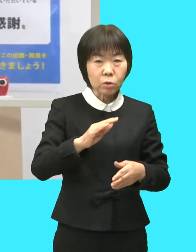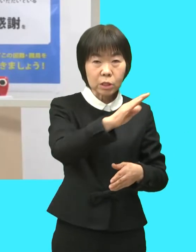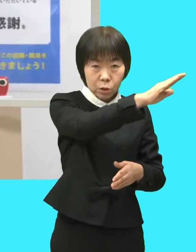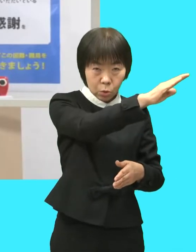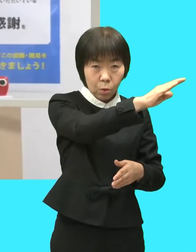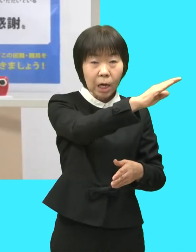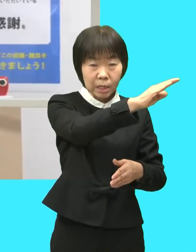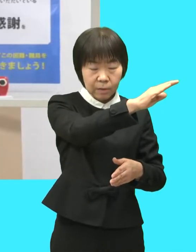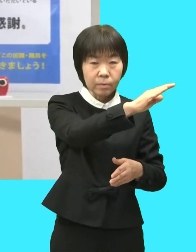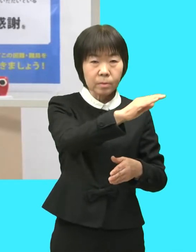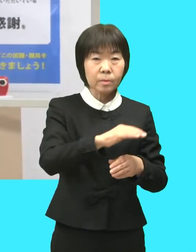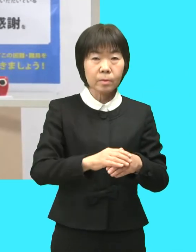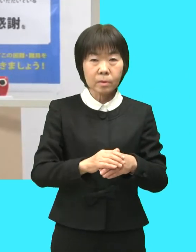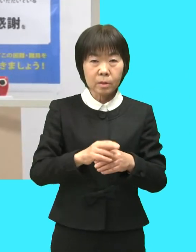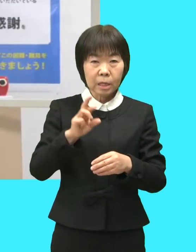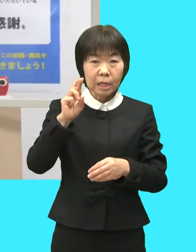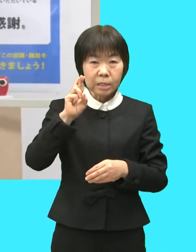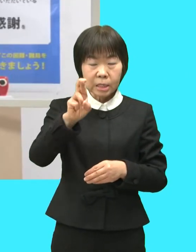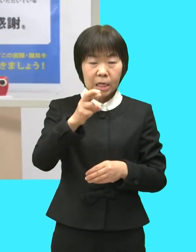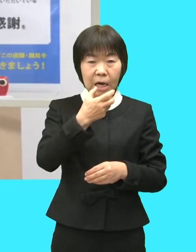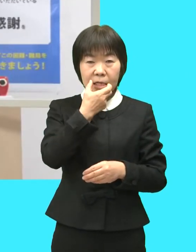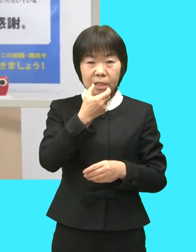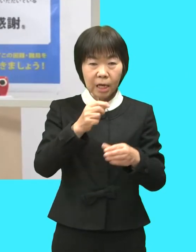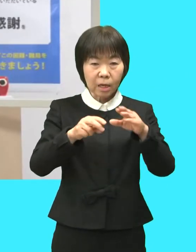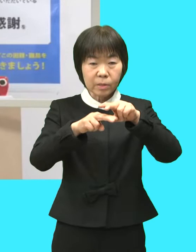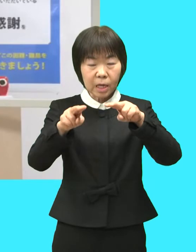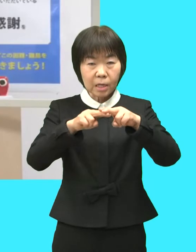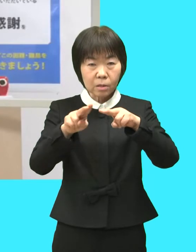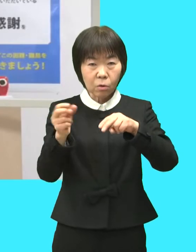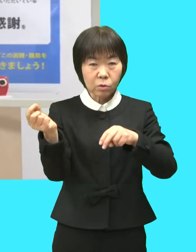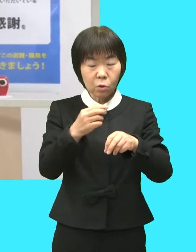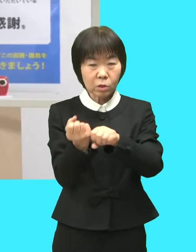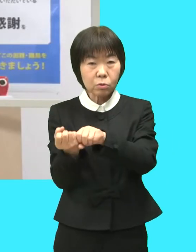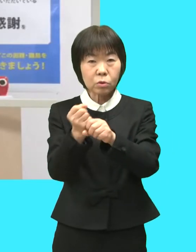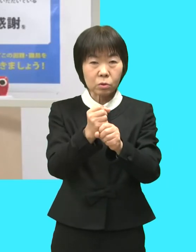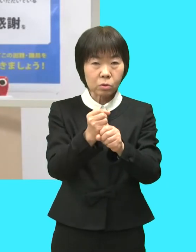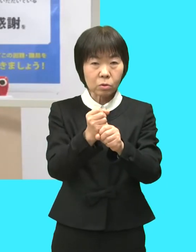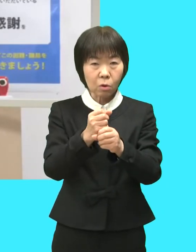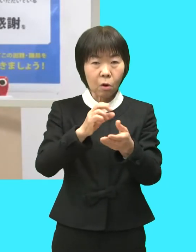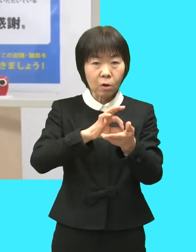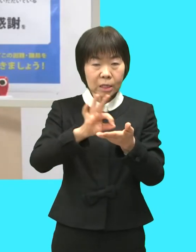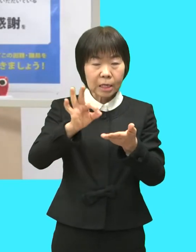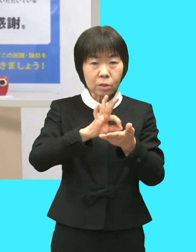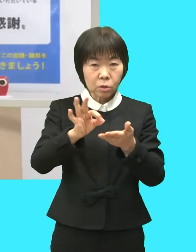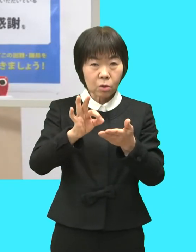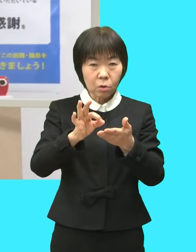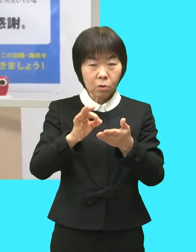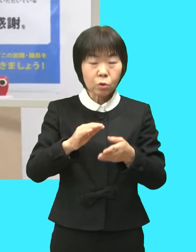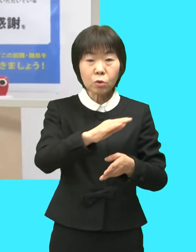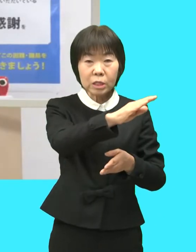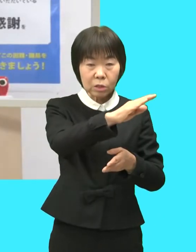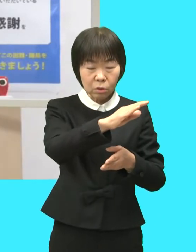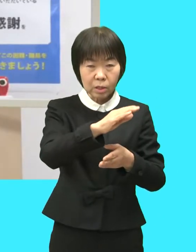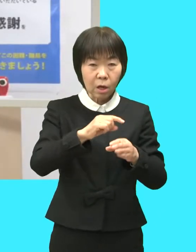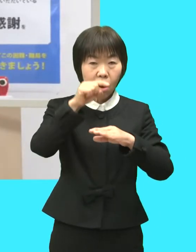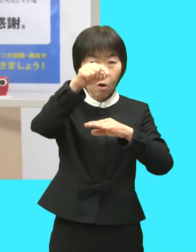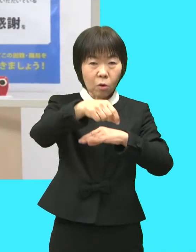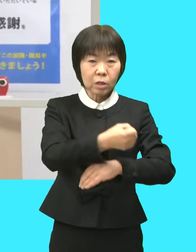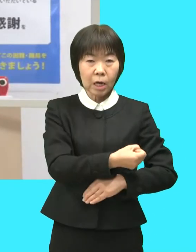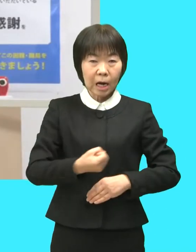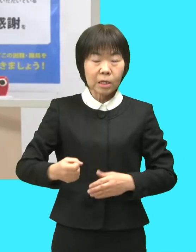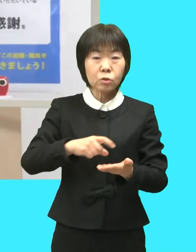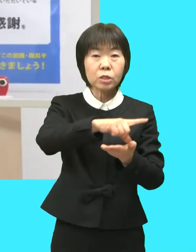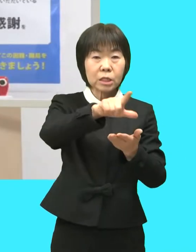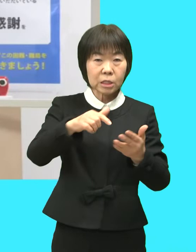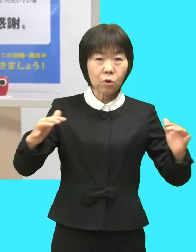るほか JR 只見線の早期復旧と利活用促進により奥会津地域の